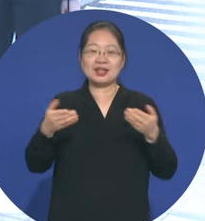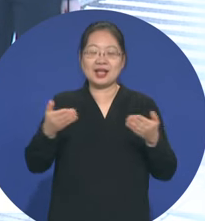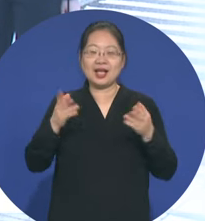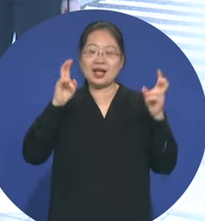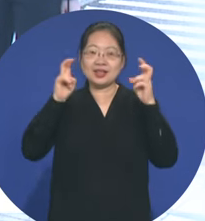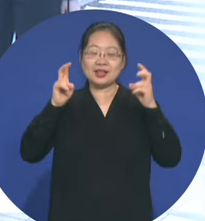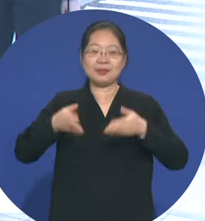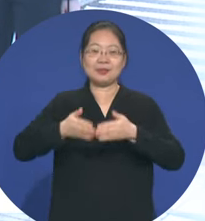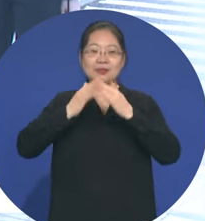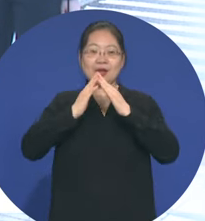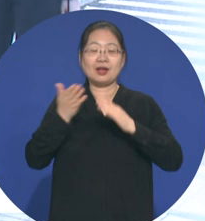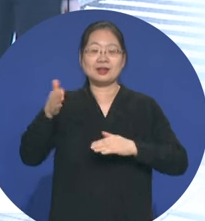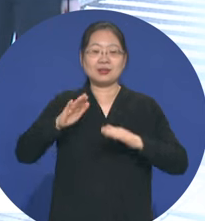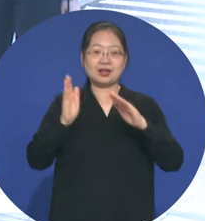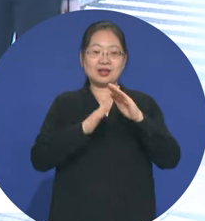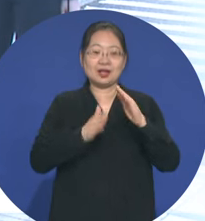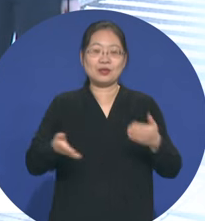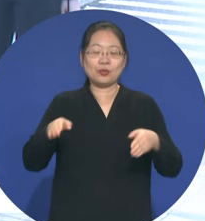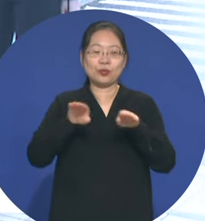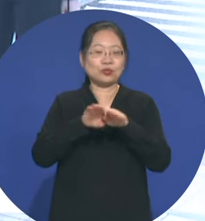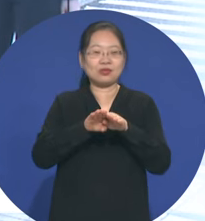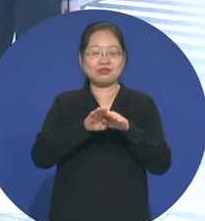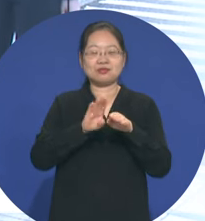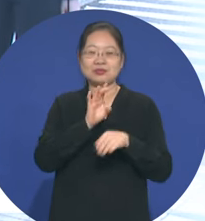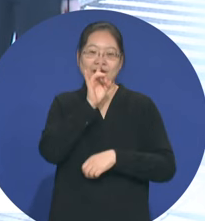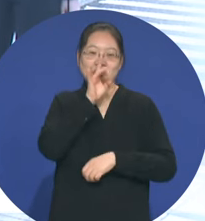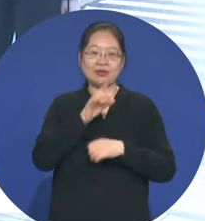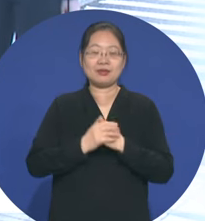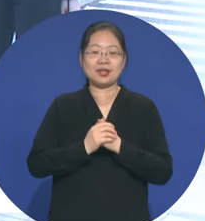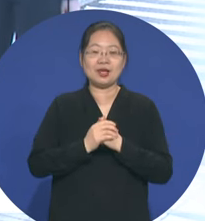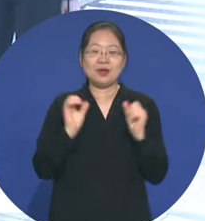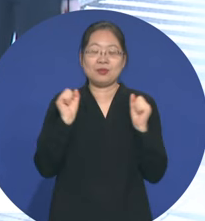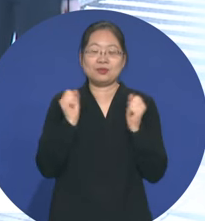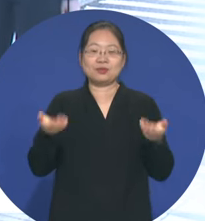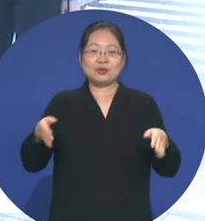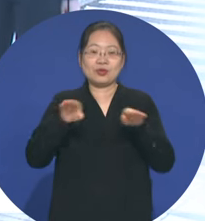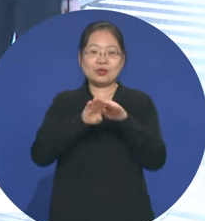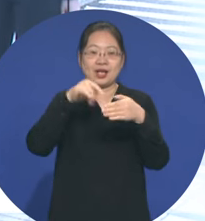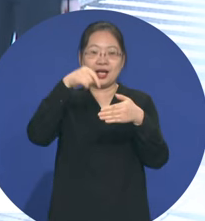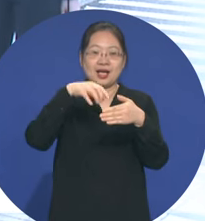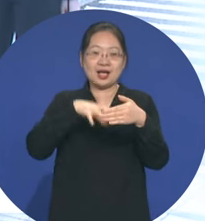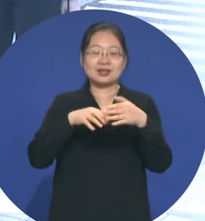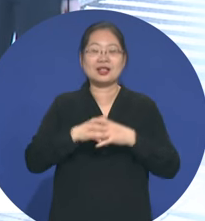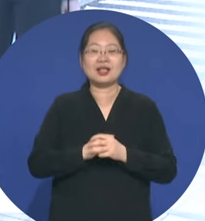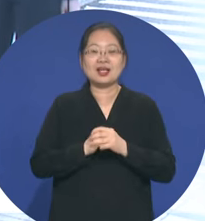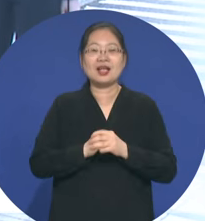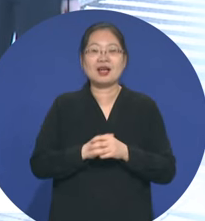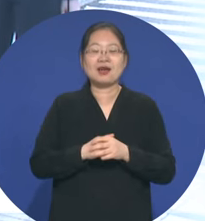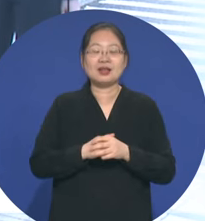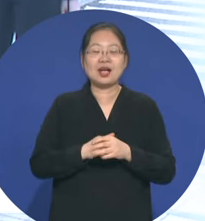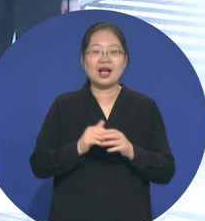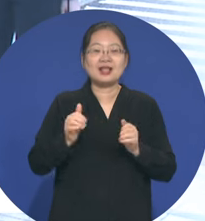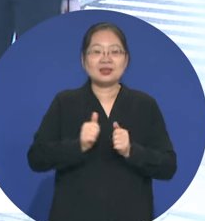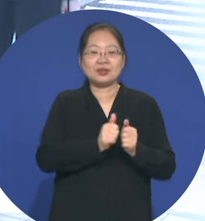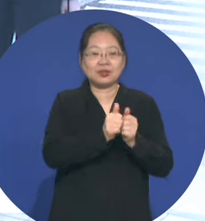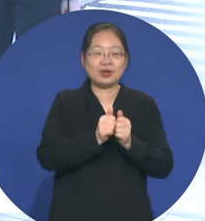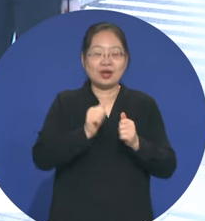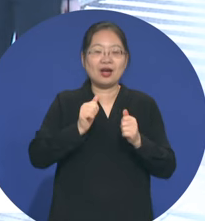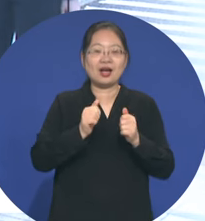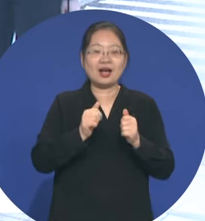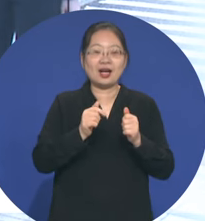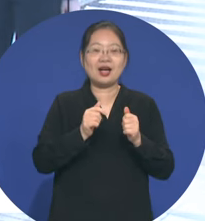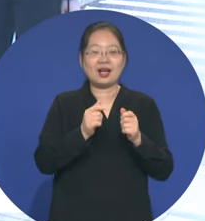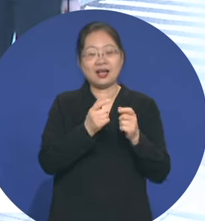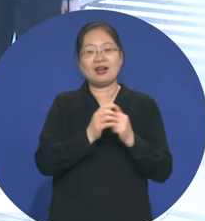회사까지 생겼는데요 하지만 관공서는 예외였다 북부청사에 반려견 이용 시설을 설치해 눈길를